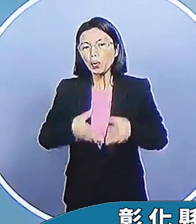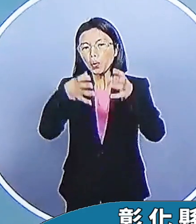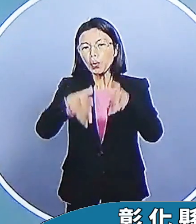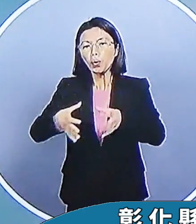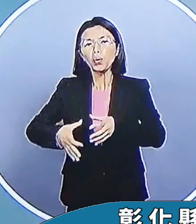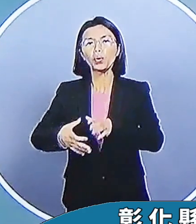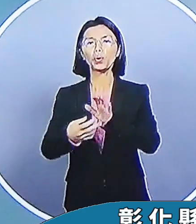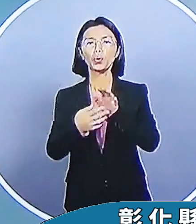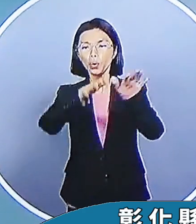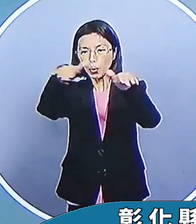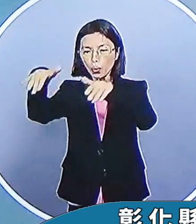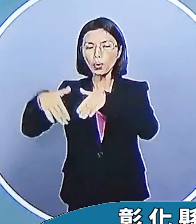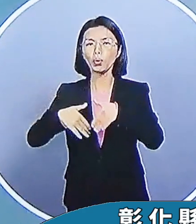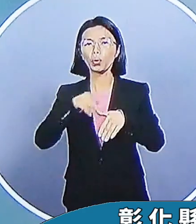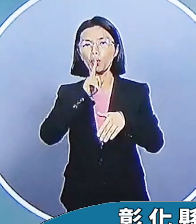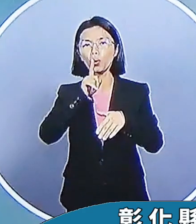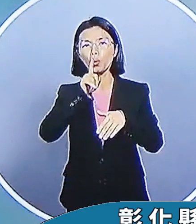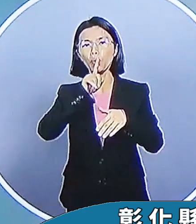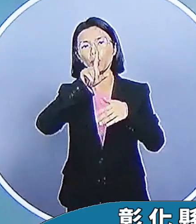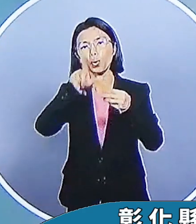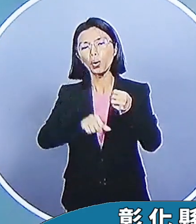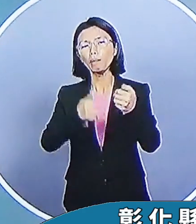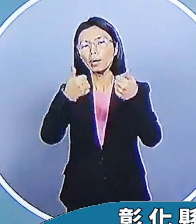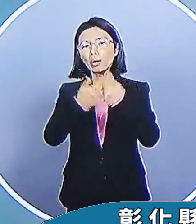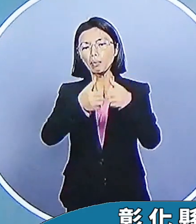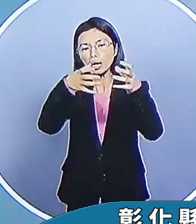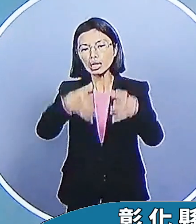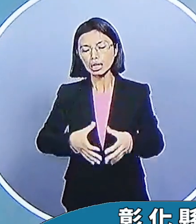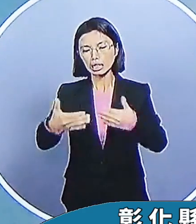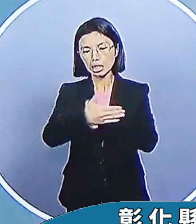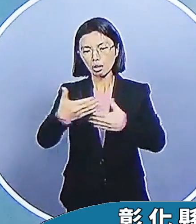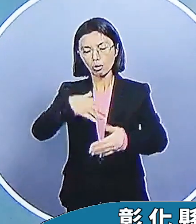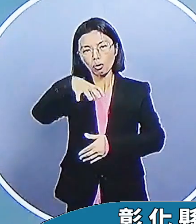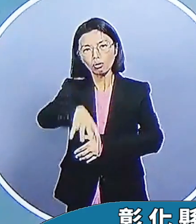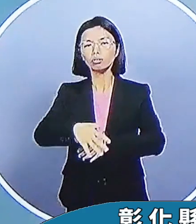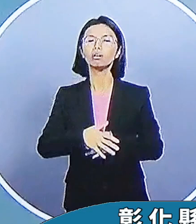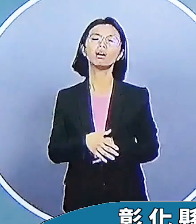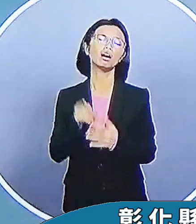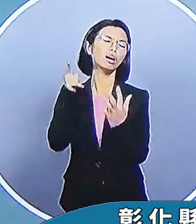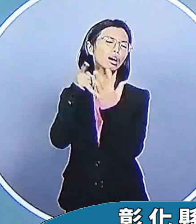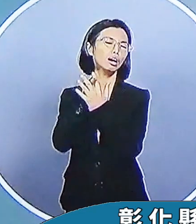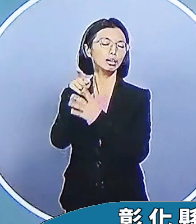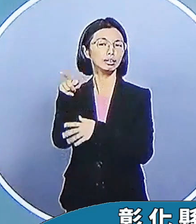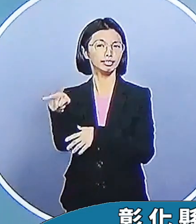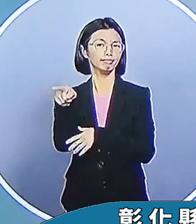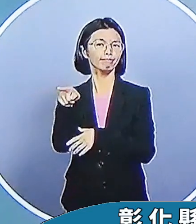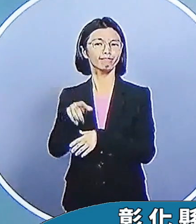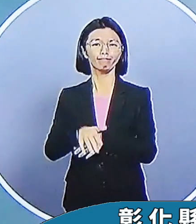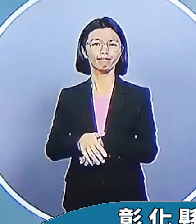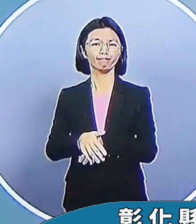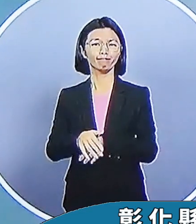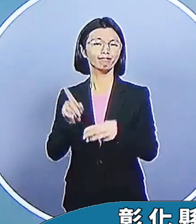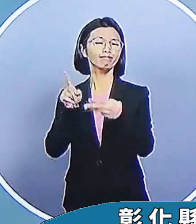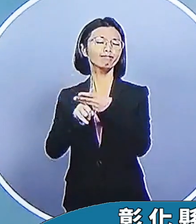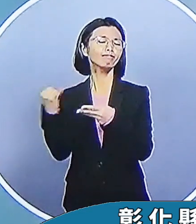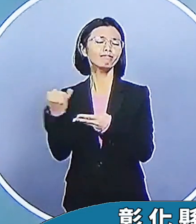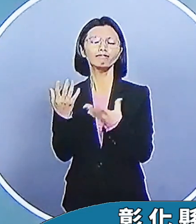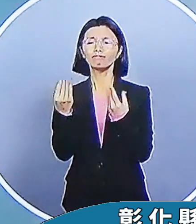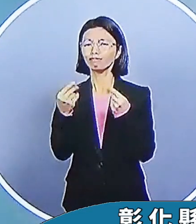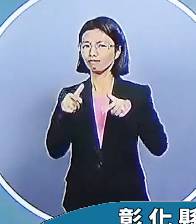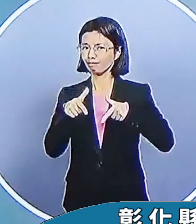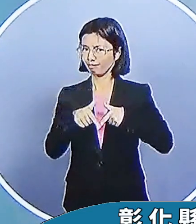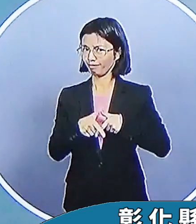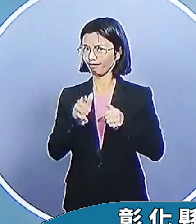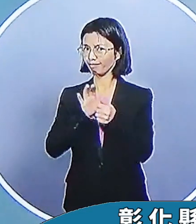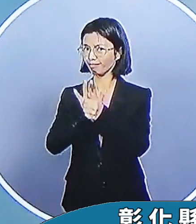说明会，来成立一个交通处，所以咱就会知影讲，王惠美馆长，你根本就无心，后